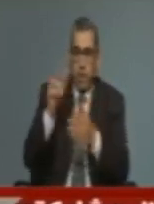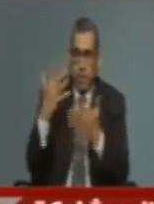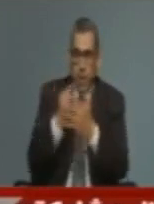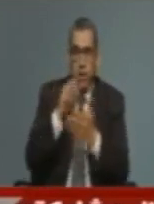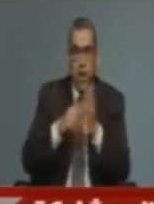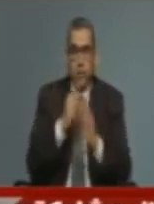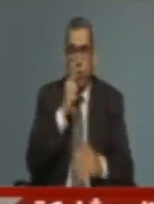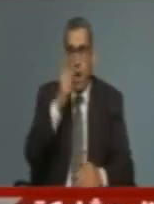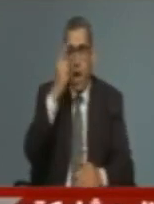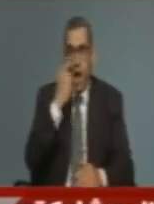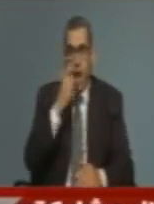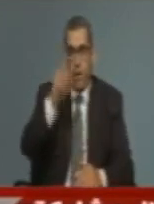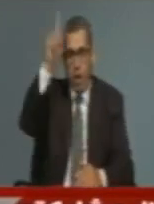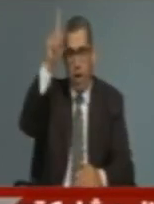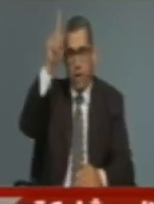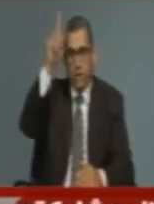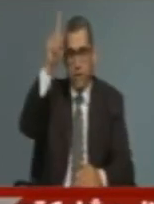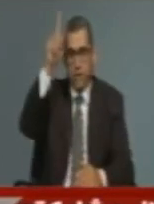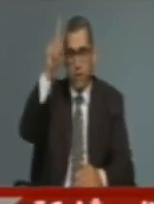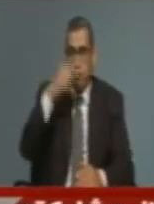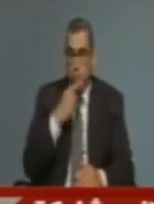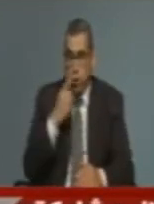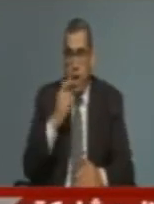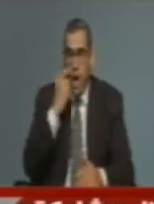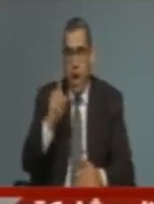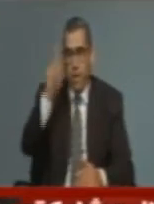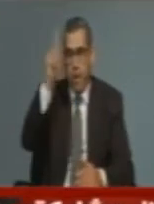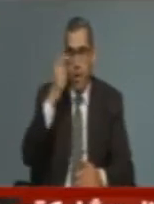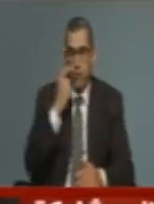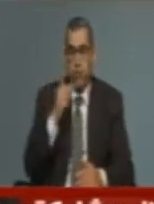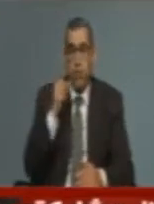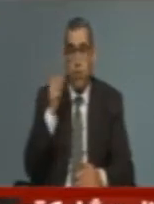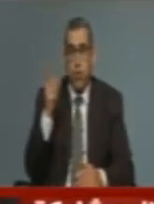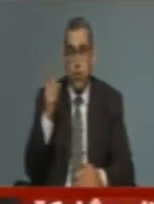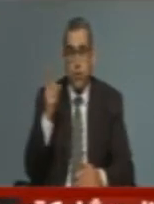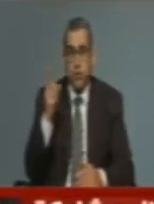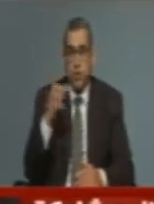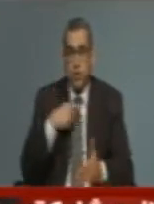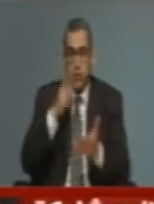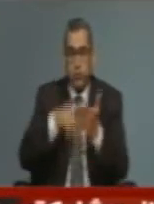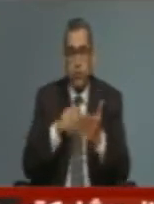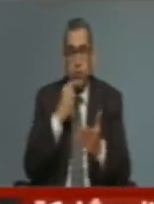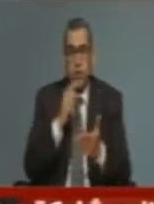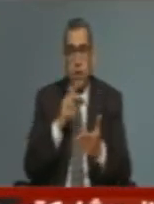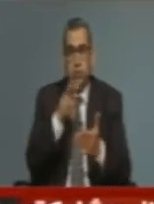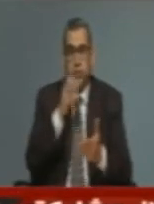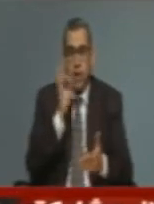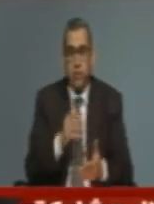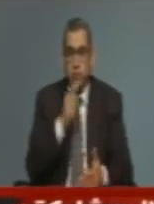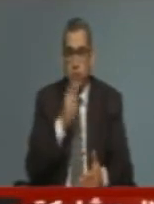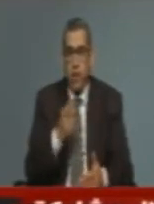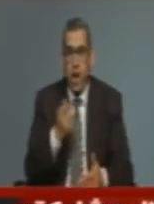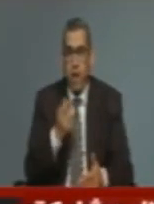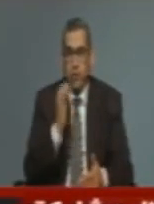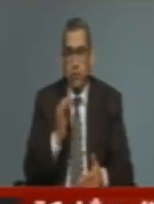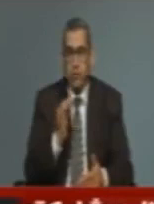الله، مش هنقدر نقول اكتر من كده. طب هو ال 45 كانوا محسوبين عليكي كام يا استاذه يا حاج منال يعني؟ يعني اكتر